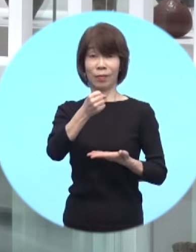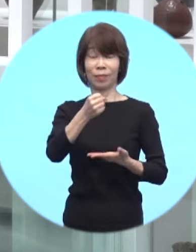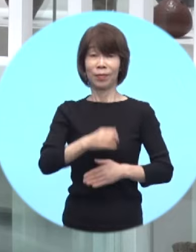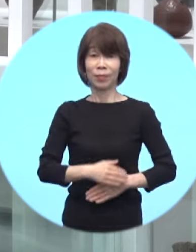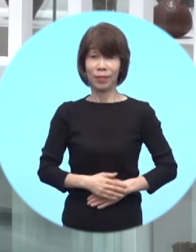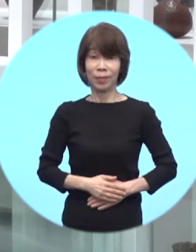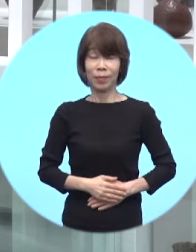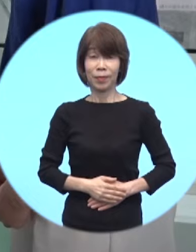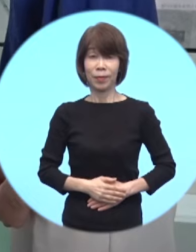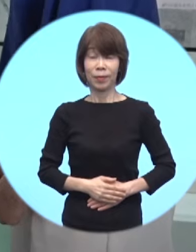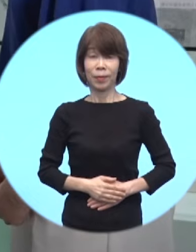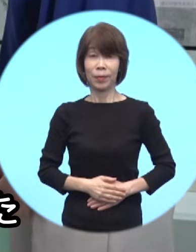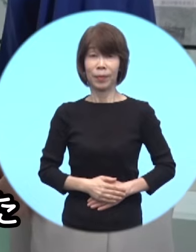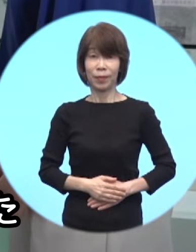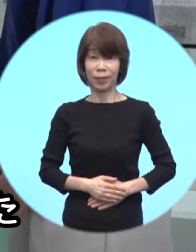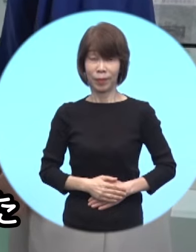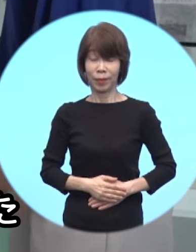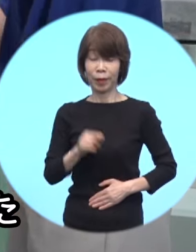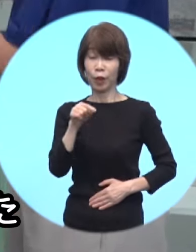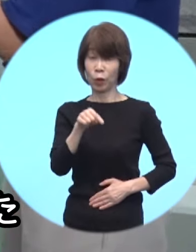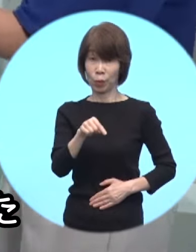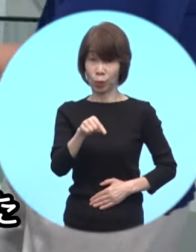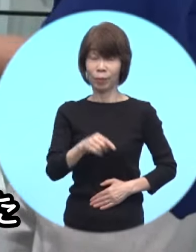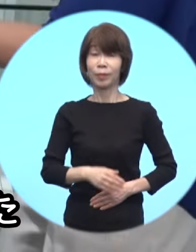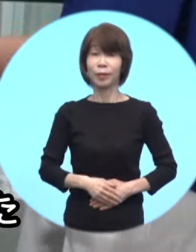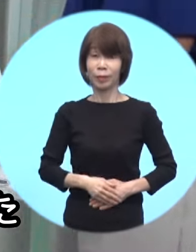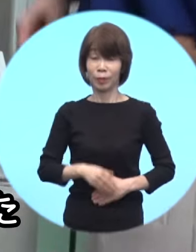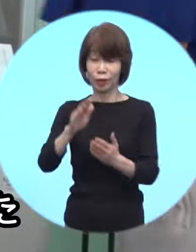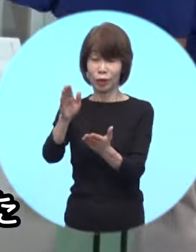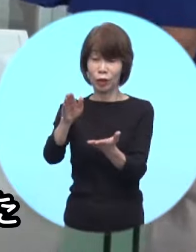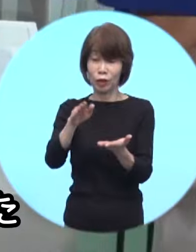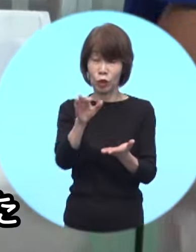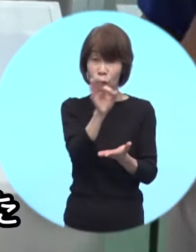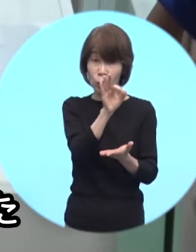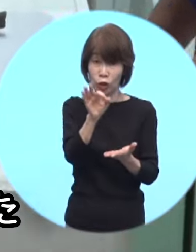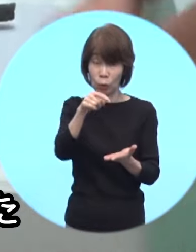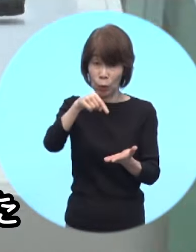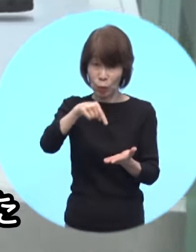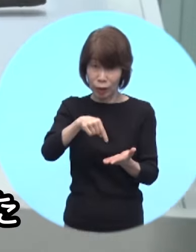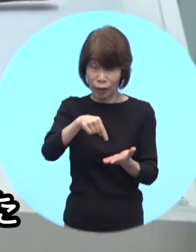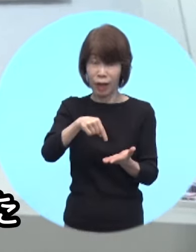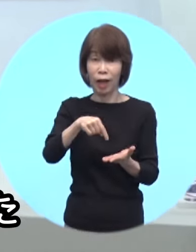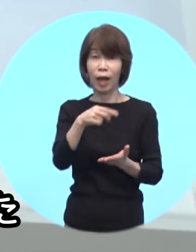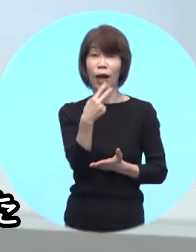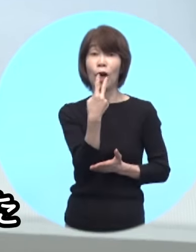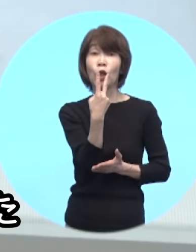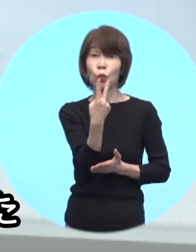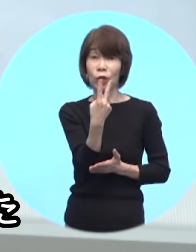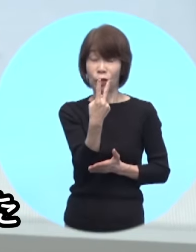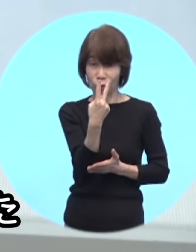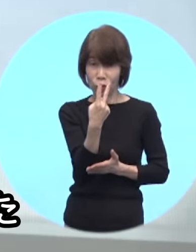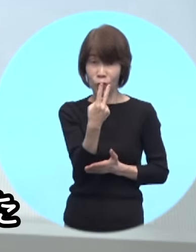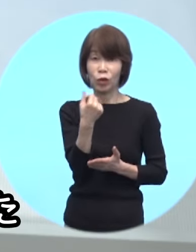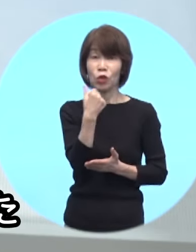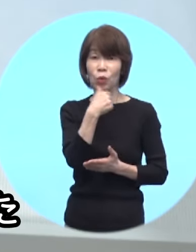。 中屋沢遺跡の出土品の中から代表的なものを紹介してもらいました